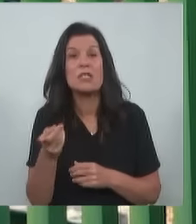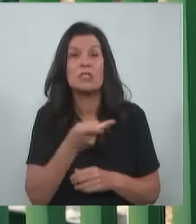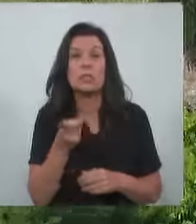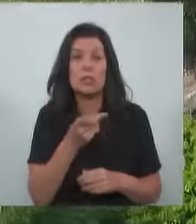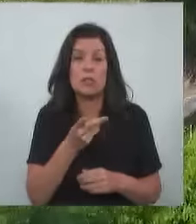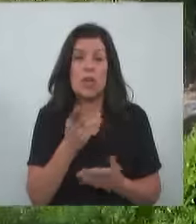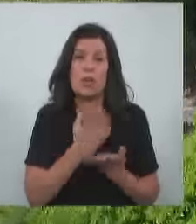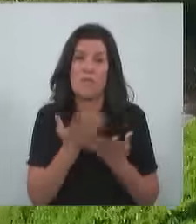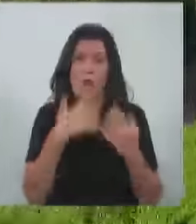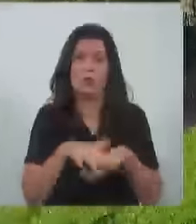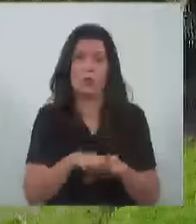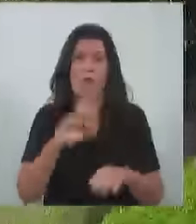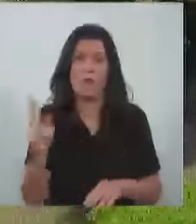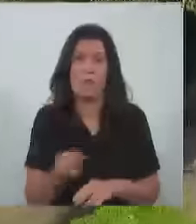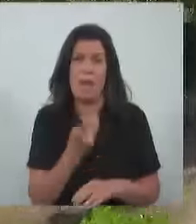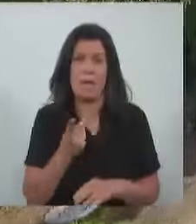בקהילה המקומית.